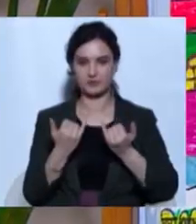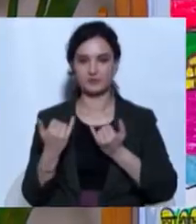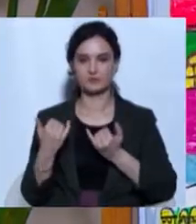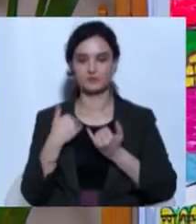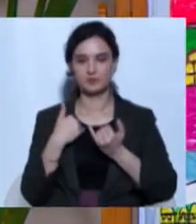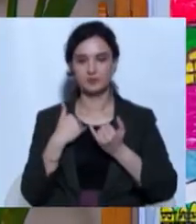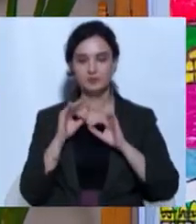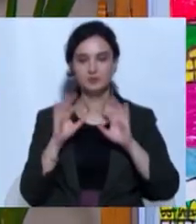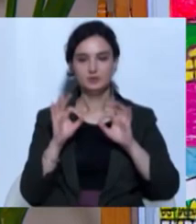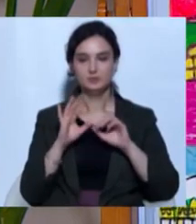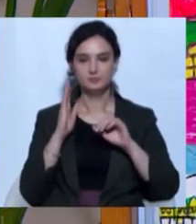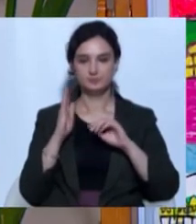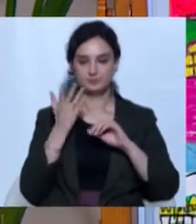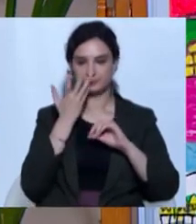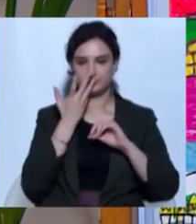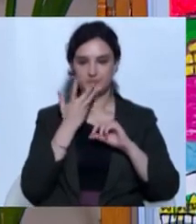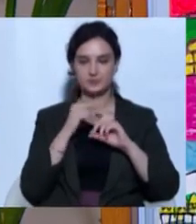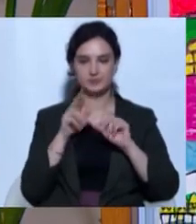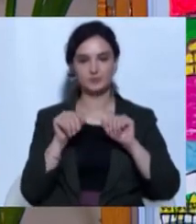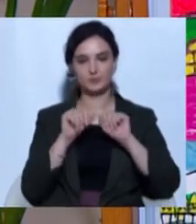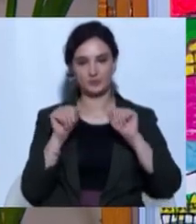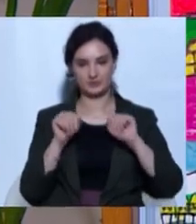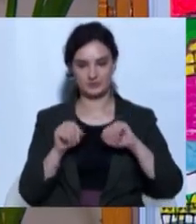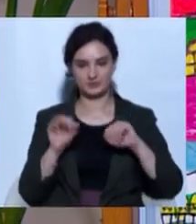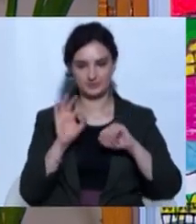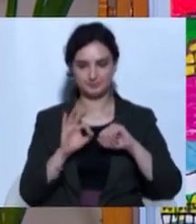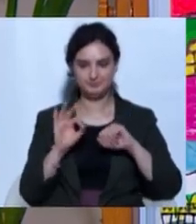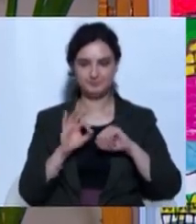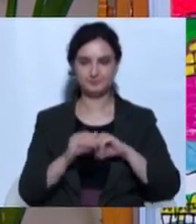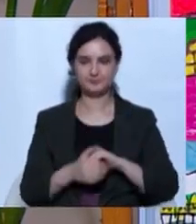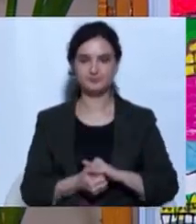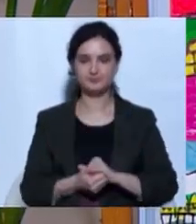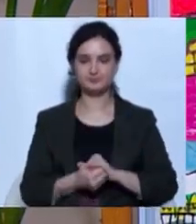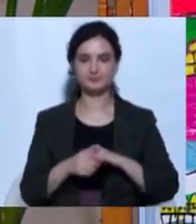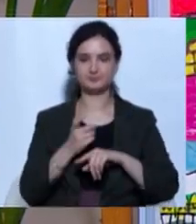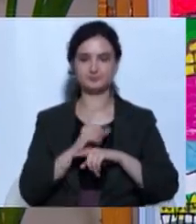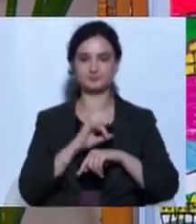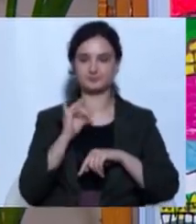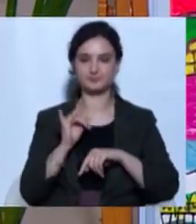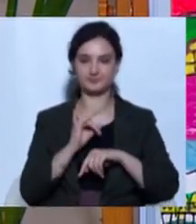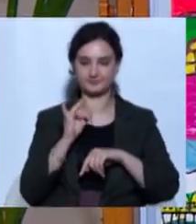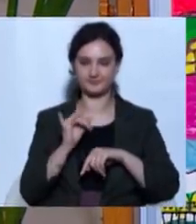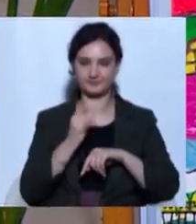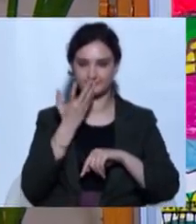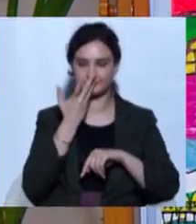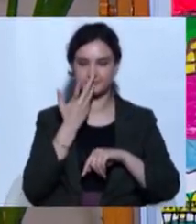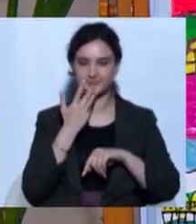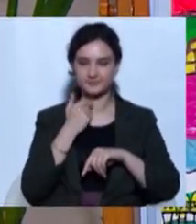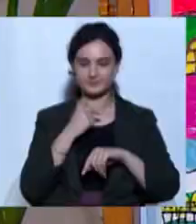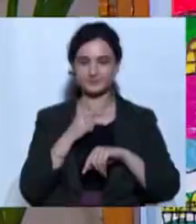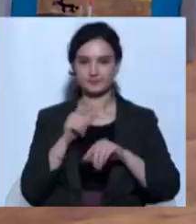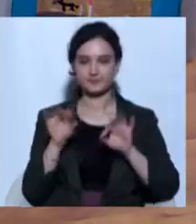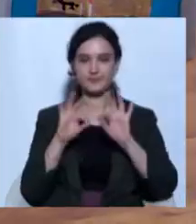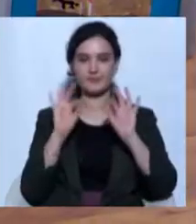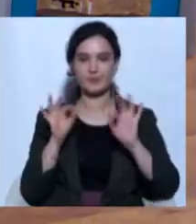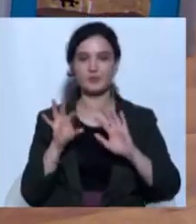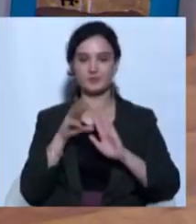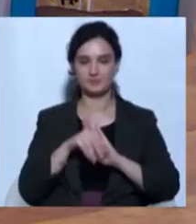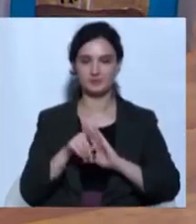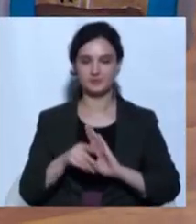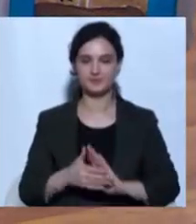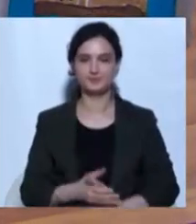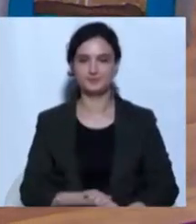ჩვენ ვისაუბრებთ ფერზე და ფორმაზე. ძალიან საინტერესო ფერი სახვით ხელოვნებაში.